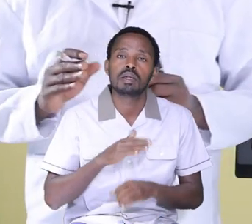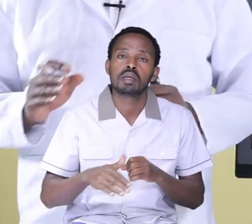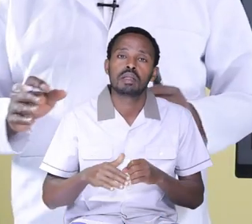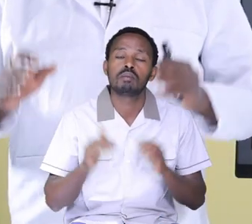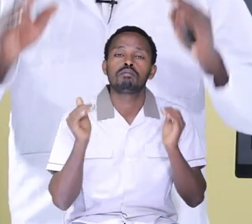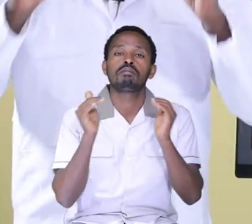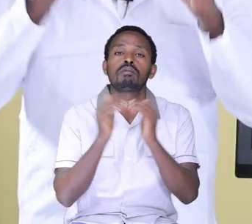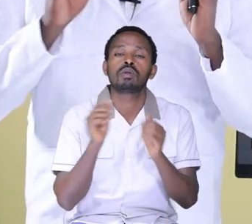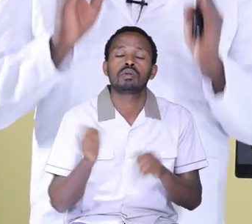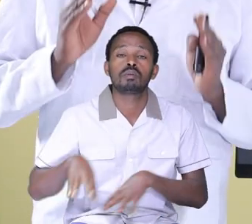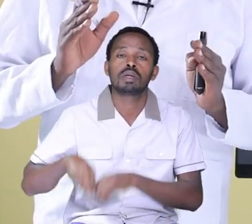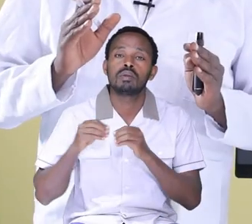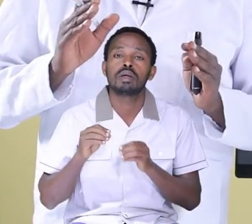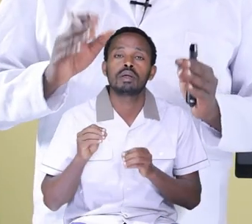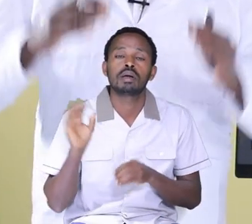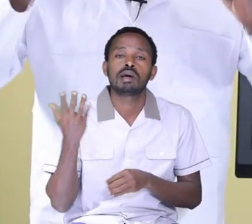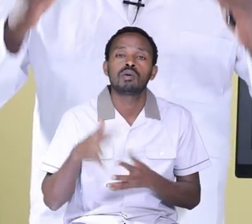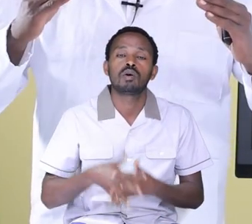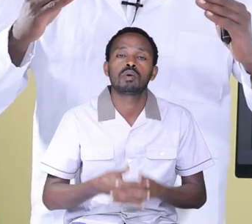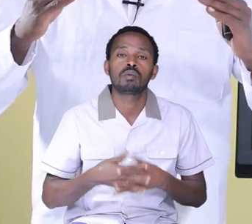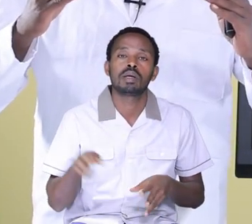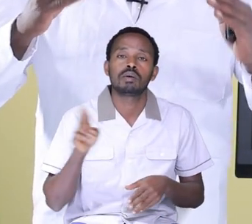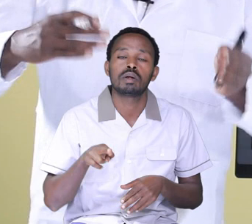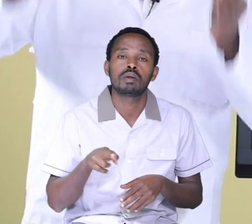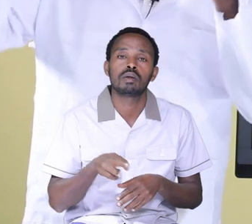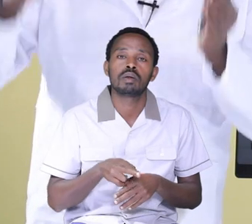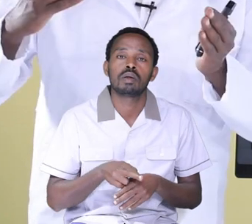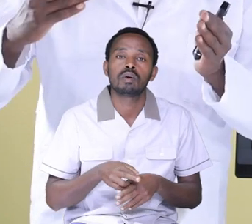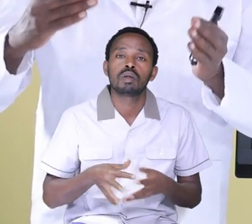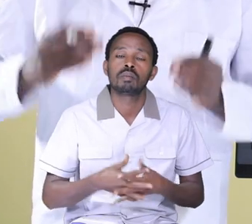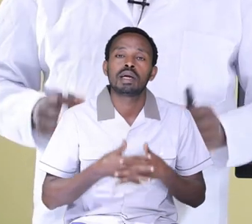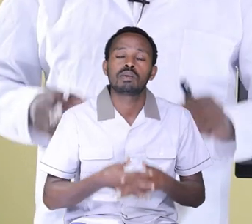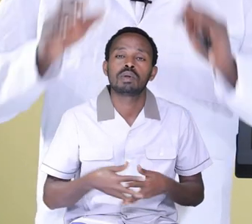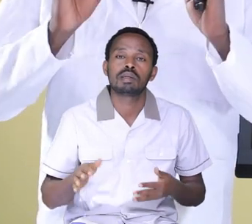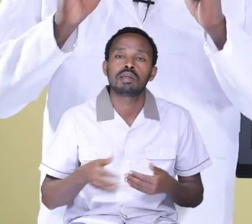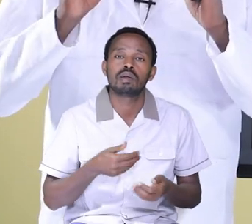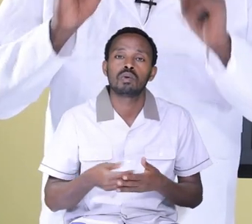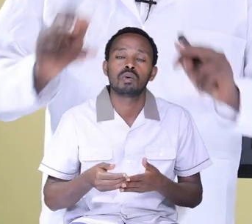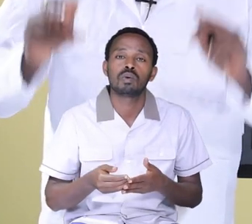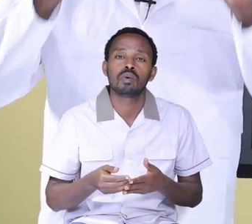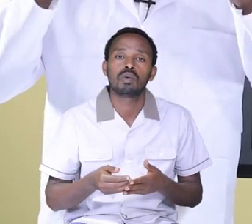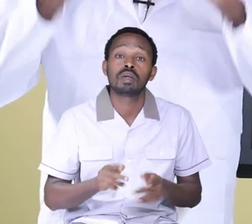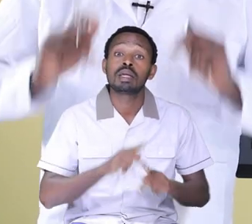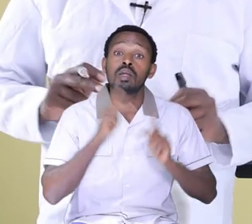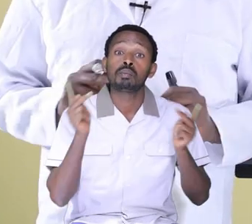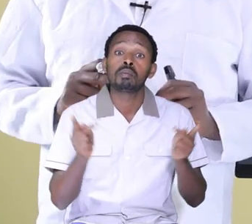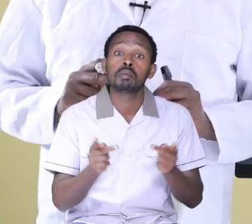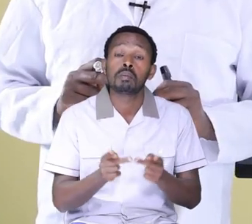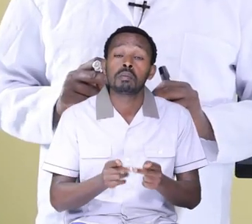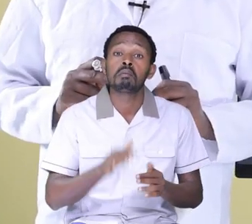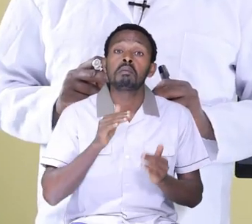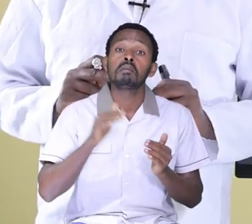Barattoota akaakuun maashinootaa yookaan maashinoonni sasalphoon iddoo gurguddoo jahaatti qoodamu.